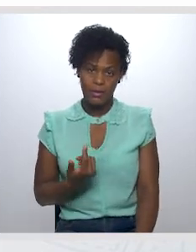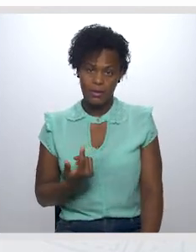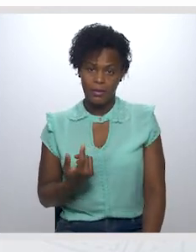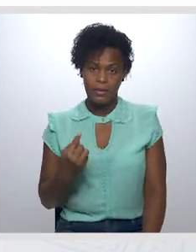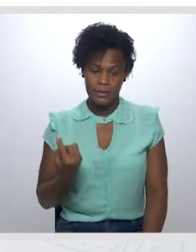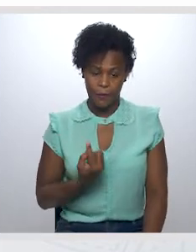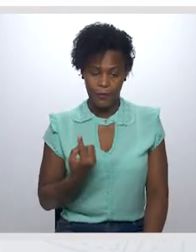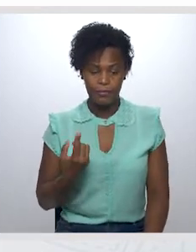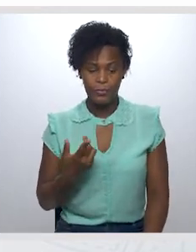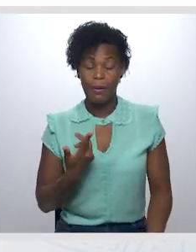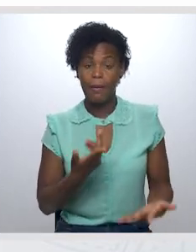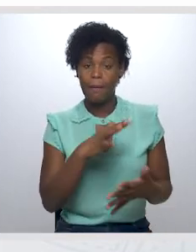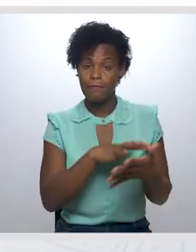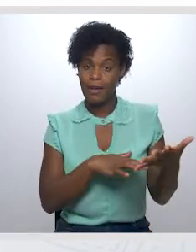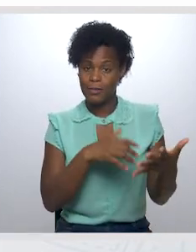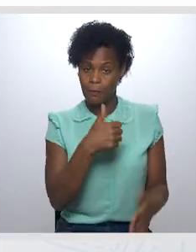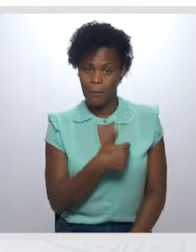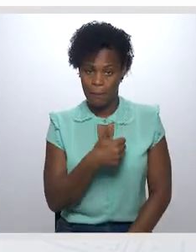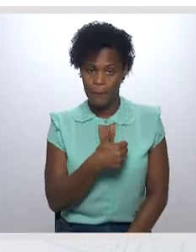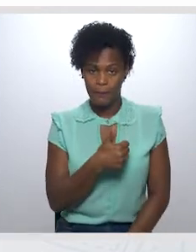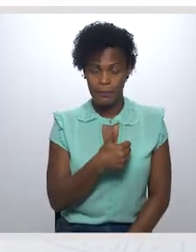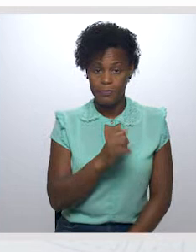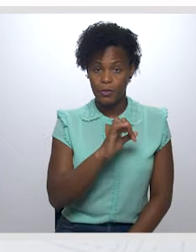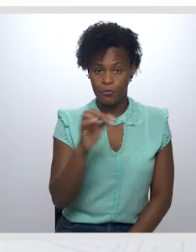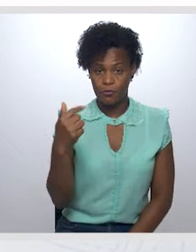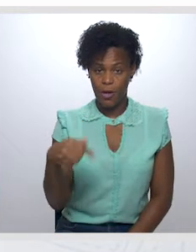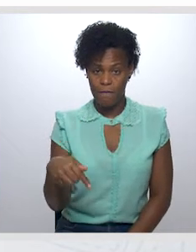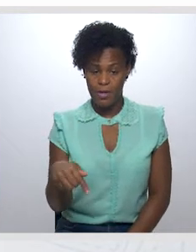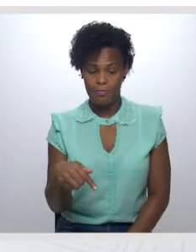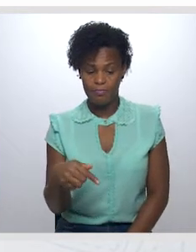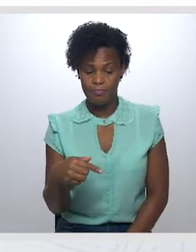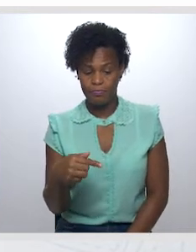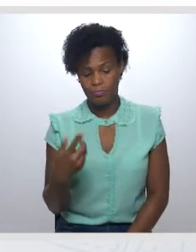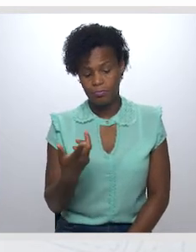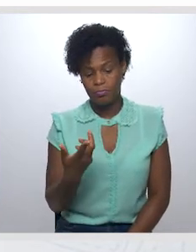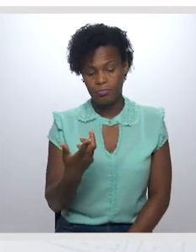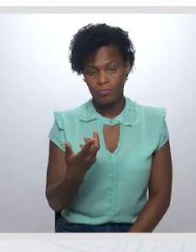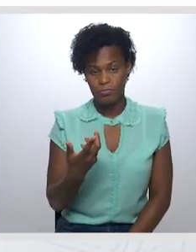texte. Pour le texte B, vous avez